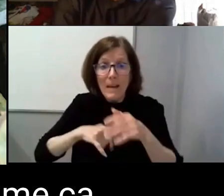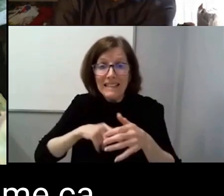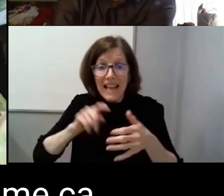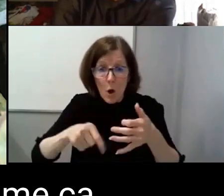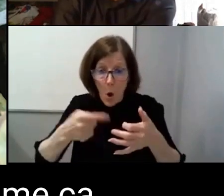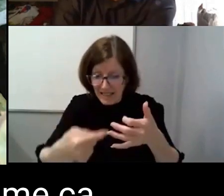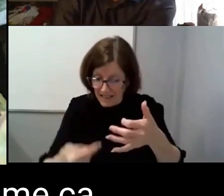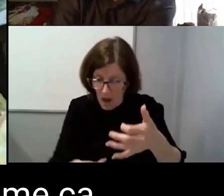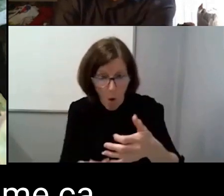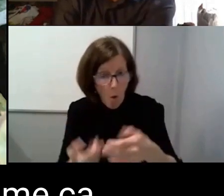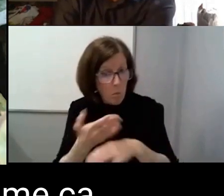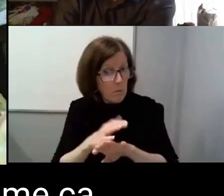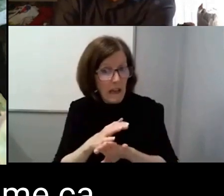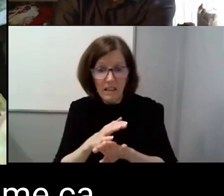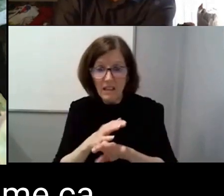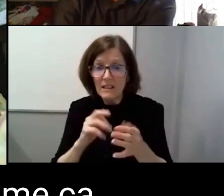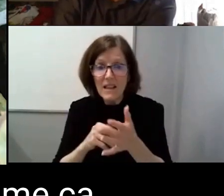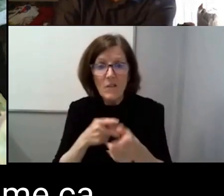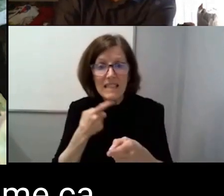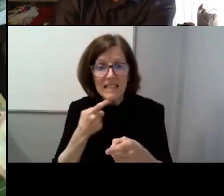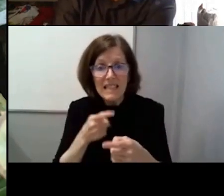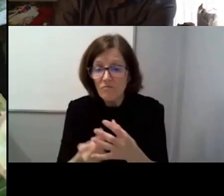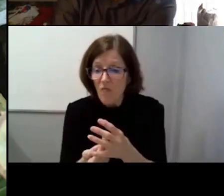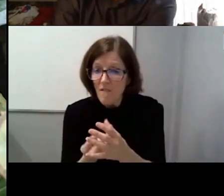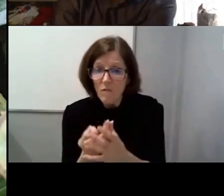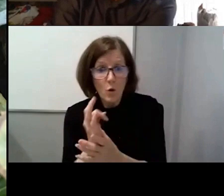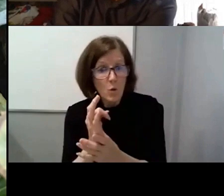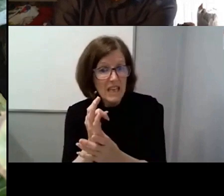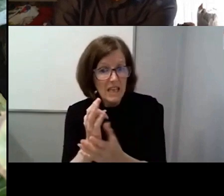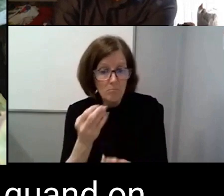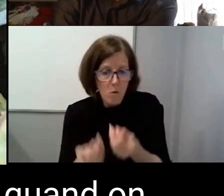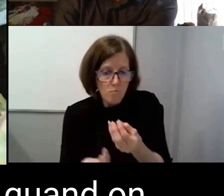fruits là, de sa fructification comme ça.